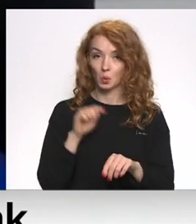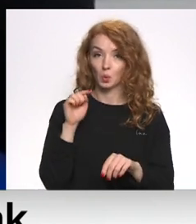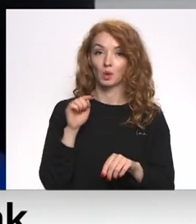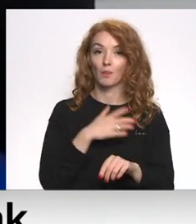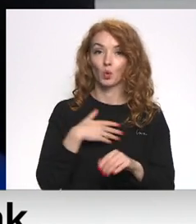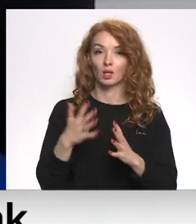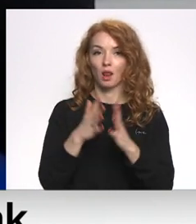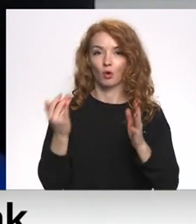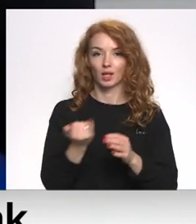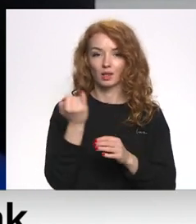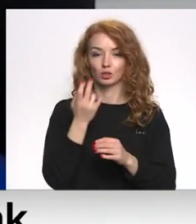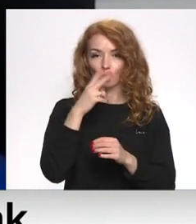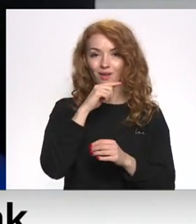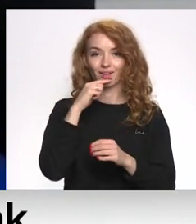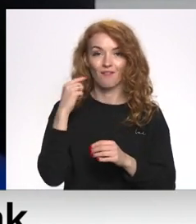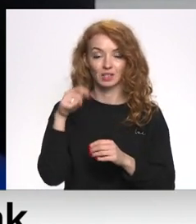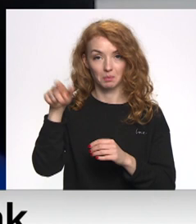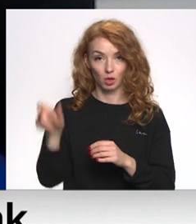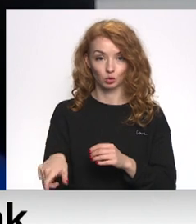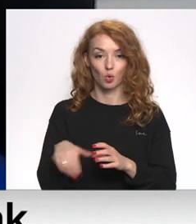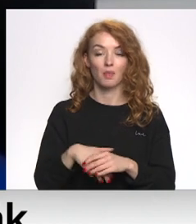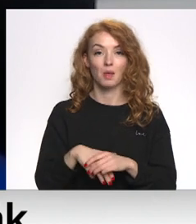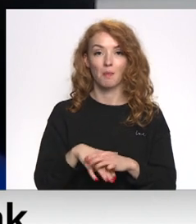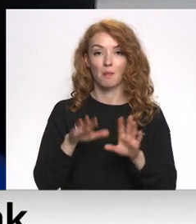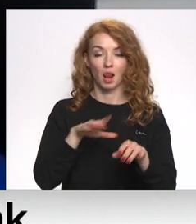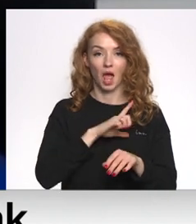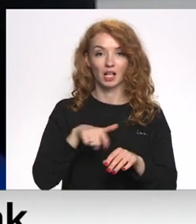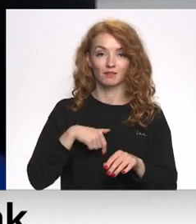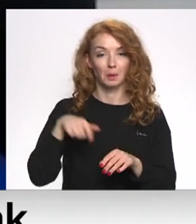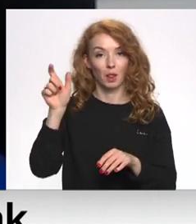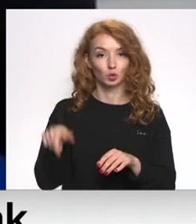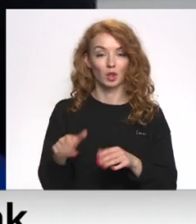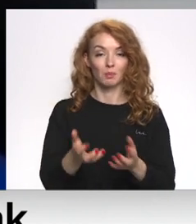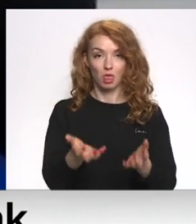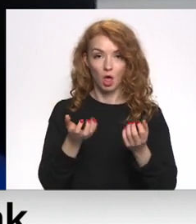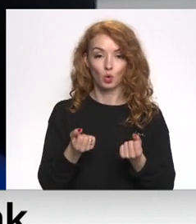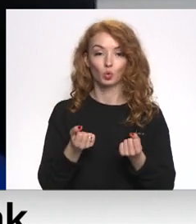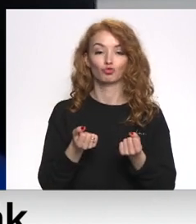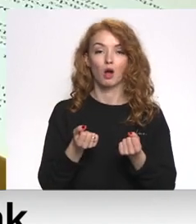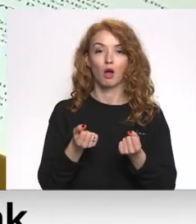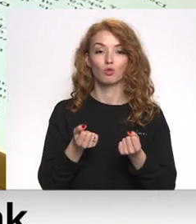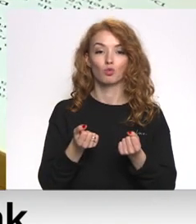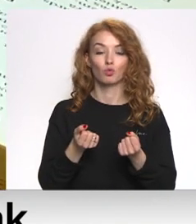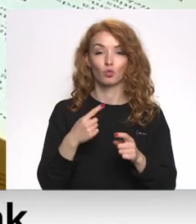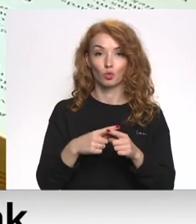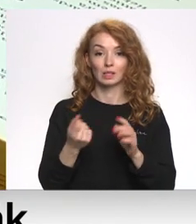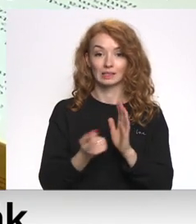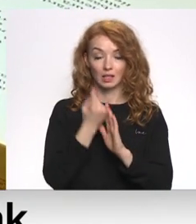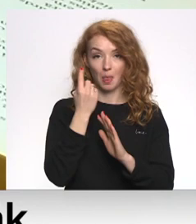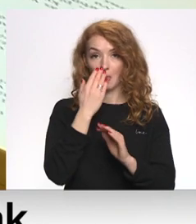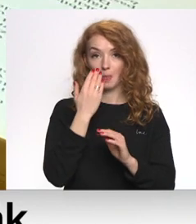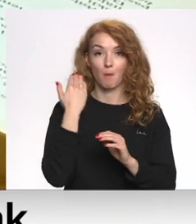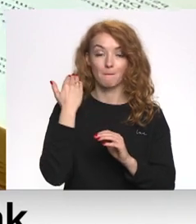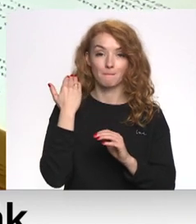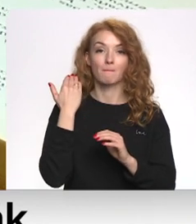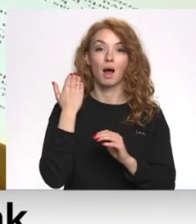ļoti lielu interesi no Krievijas pilsoņiem par Latvijas pilsonības iegūšanu naturalizācijas kārtībā. Izrādās uz nu pat